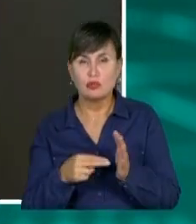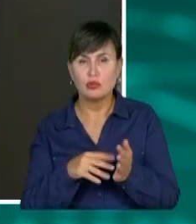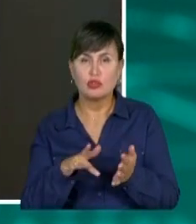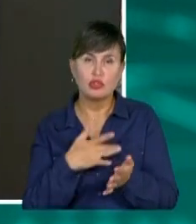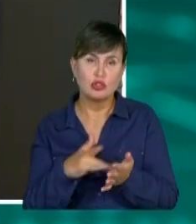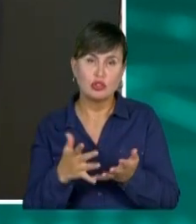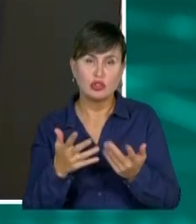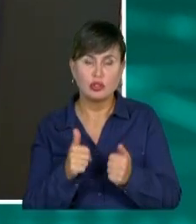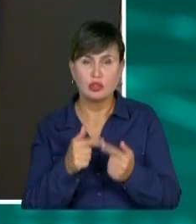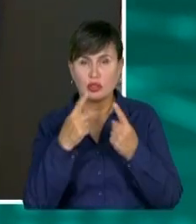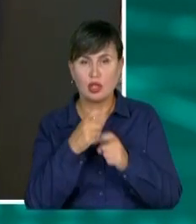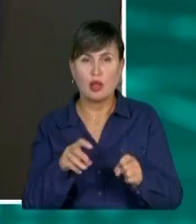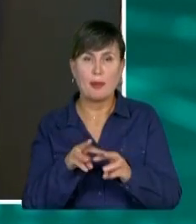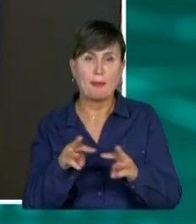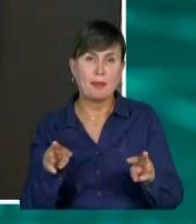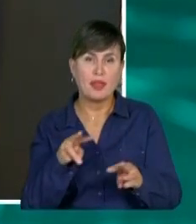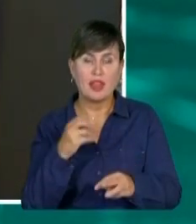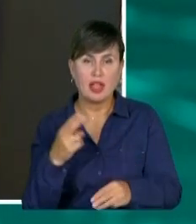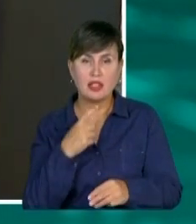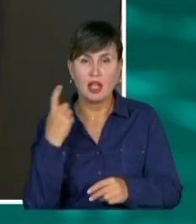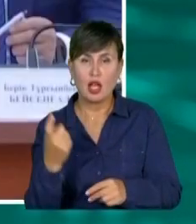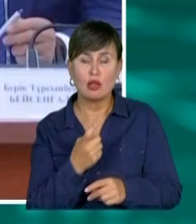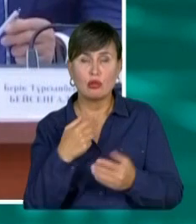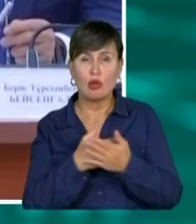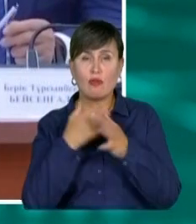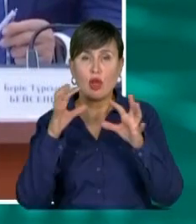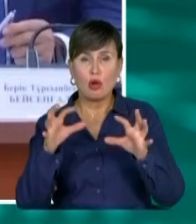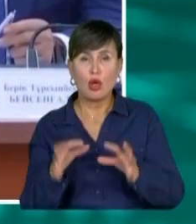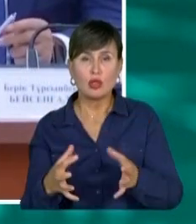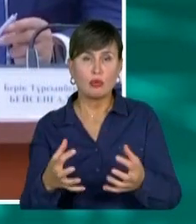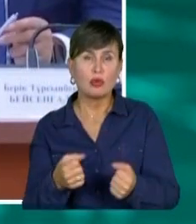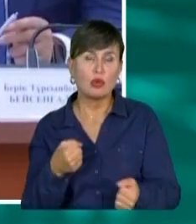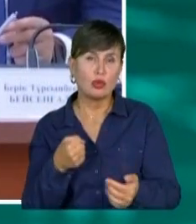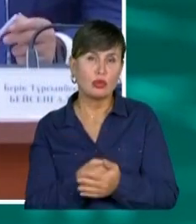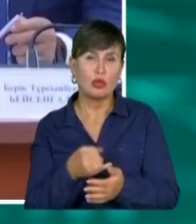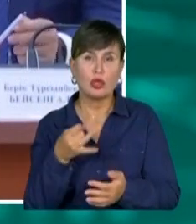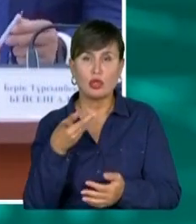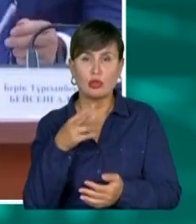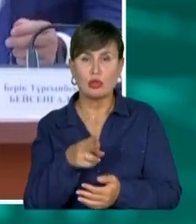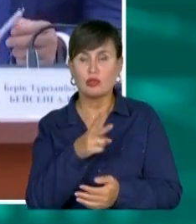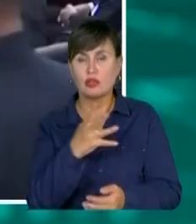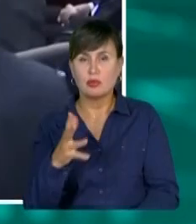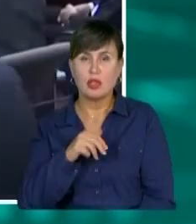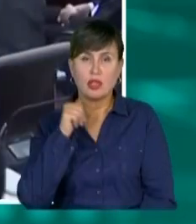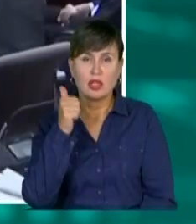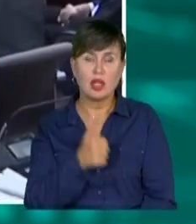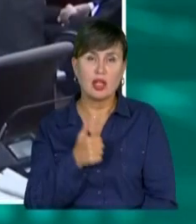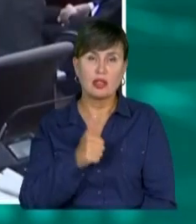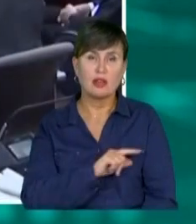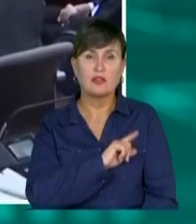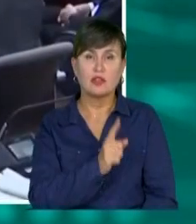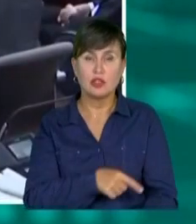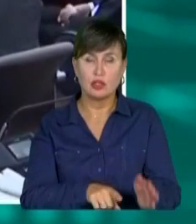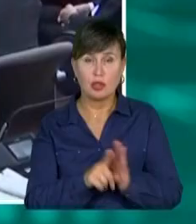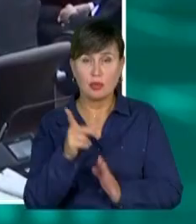в Минэкономике. А я напомню, что новый кодекс будет принят до июля 2025 года, а в силу вступит